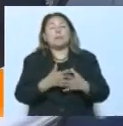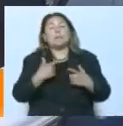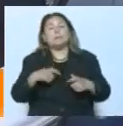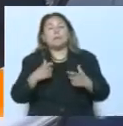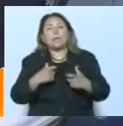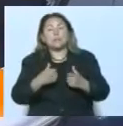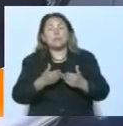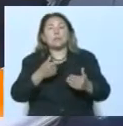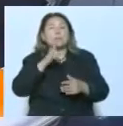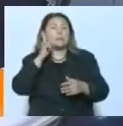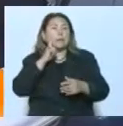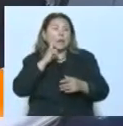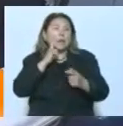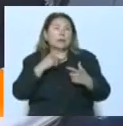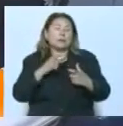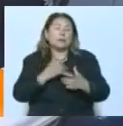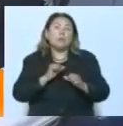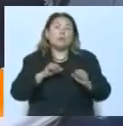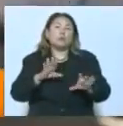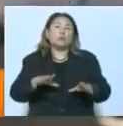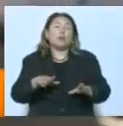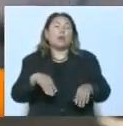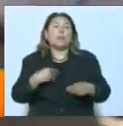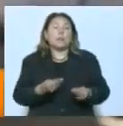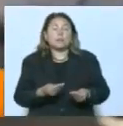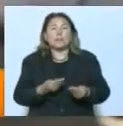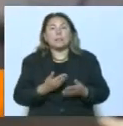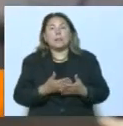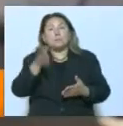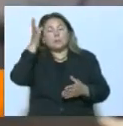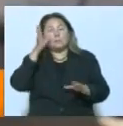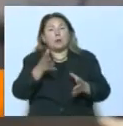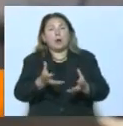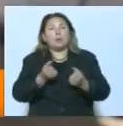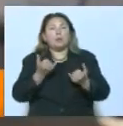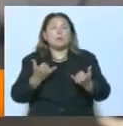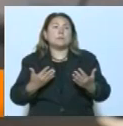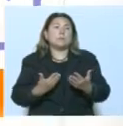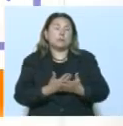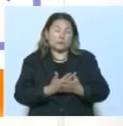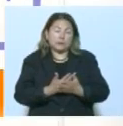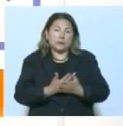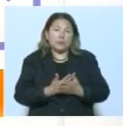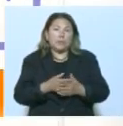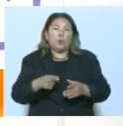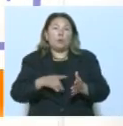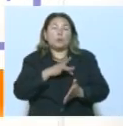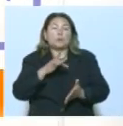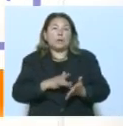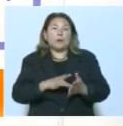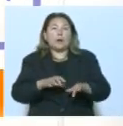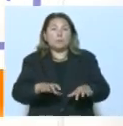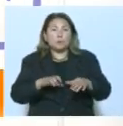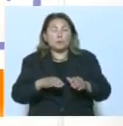жастарды ақпараттық технологиялар саласына бейімдейтін мүмкіндіктер алаңы. Бұл бағытта білім алу қазіргі заман талабына айналып отыр. Орталықта арнайы